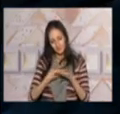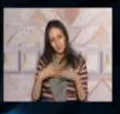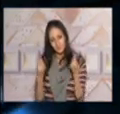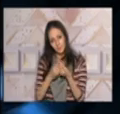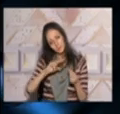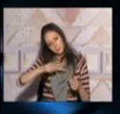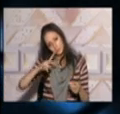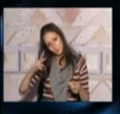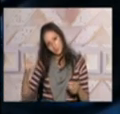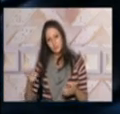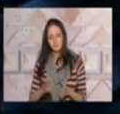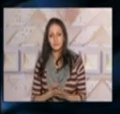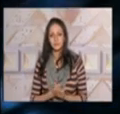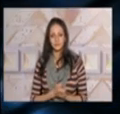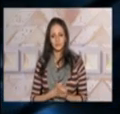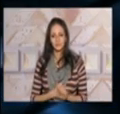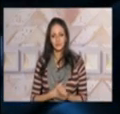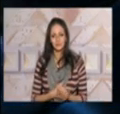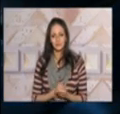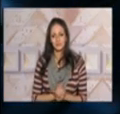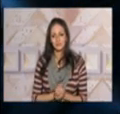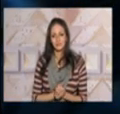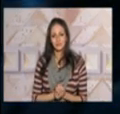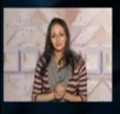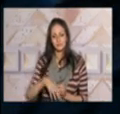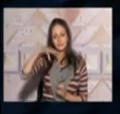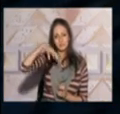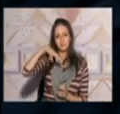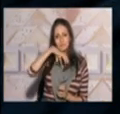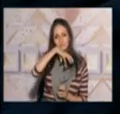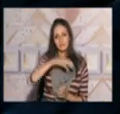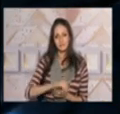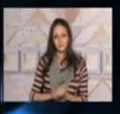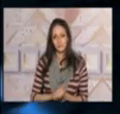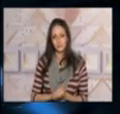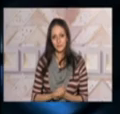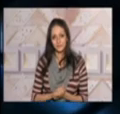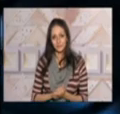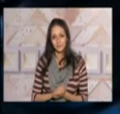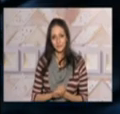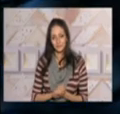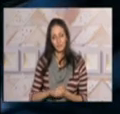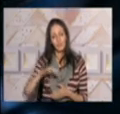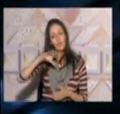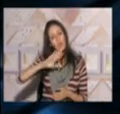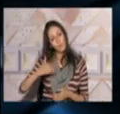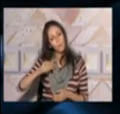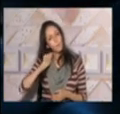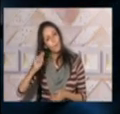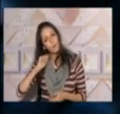أو المحليات. قسم يعني. نقول مركز أو قسم. المركز هو مركز لما تكون في منطقة فيها مركز. تمام. أو محافظة فيها مراكز.